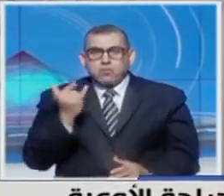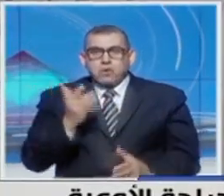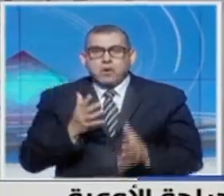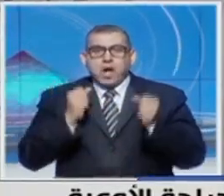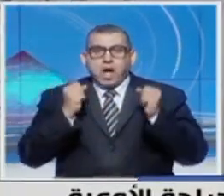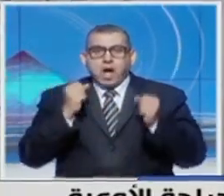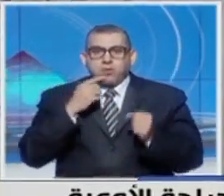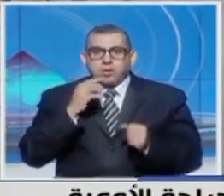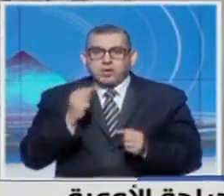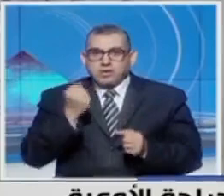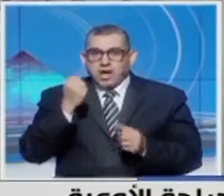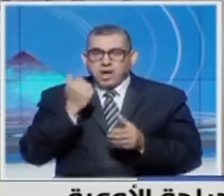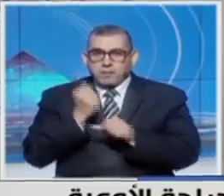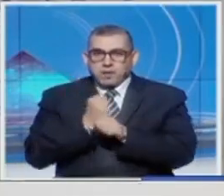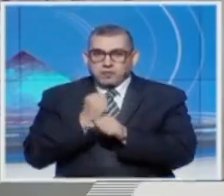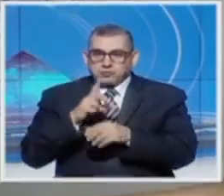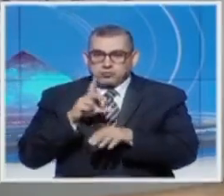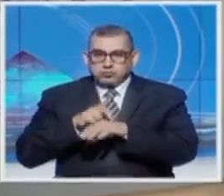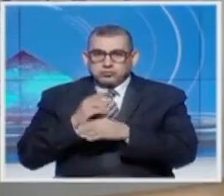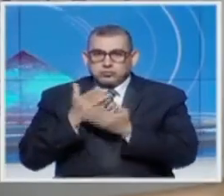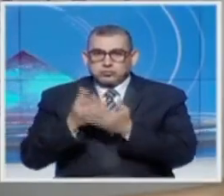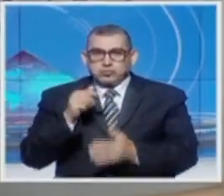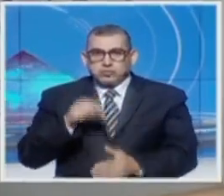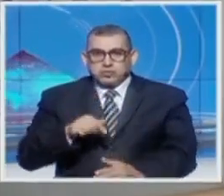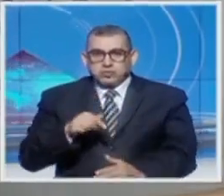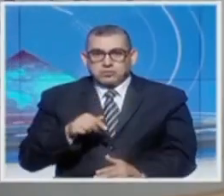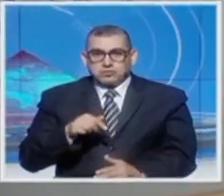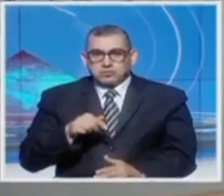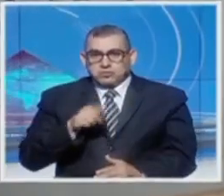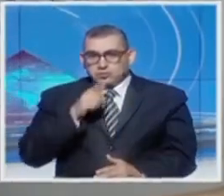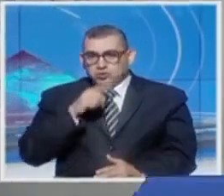من اتحاد الاطباء العرب بشغل الرابط، لان هي دي فعلا